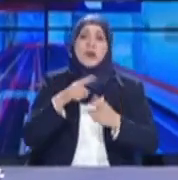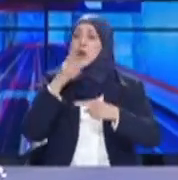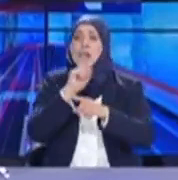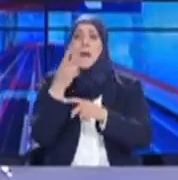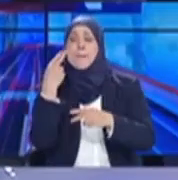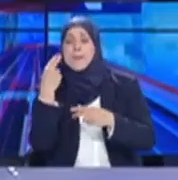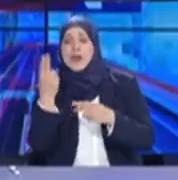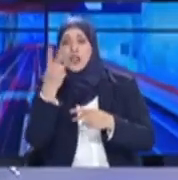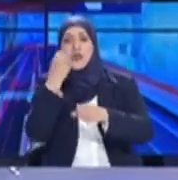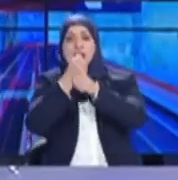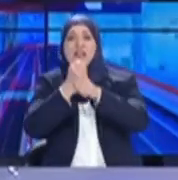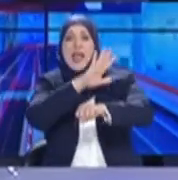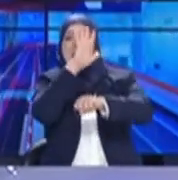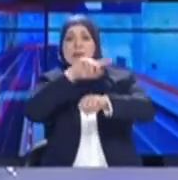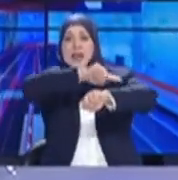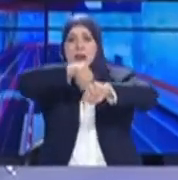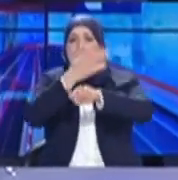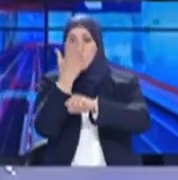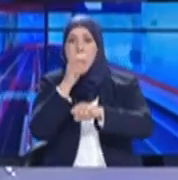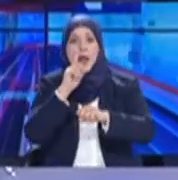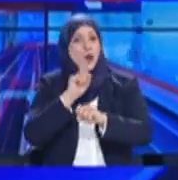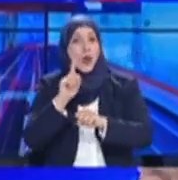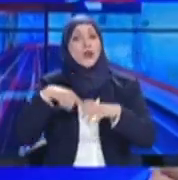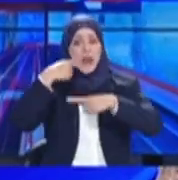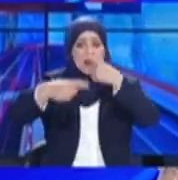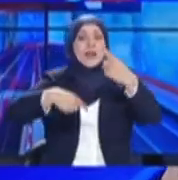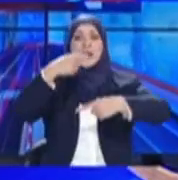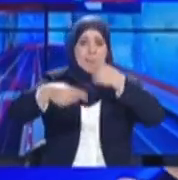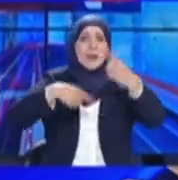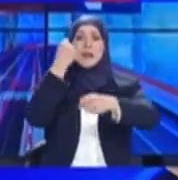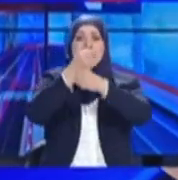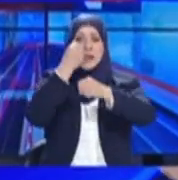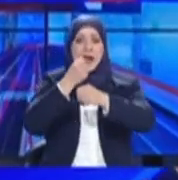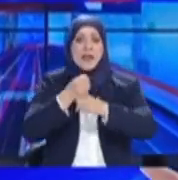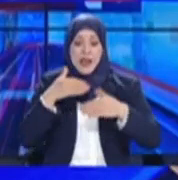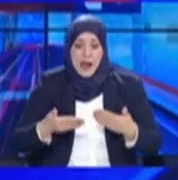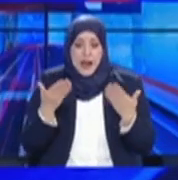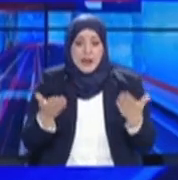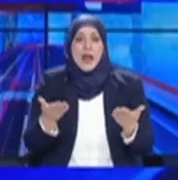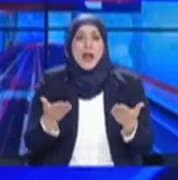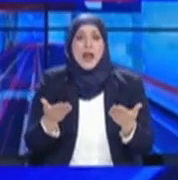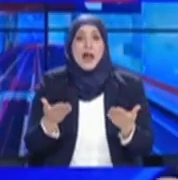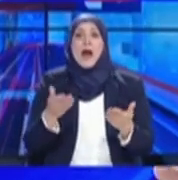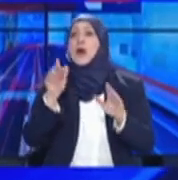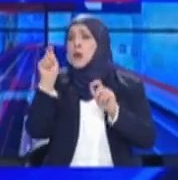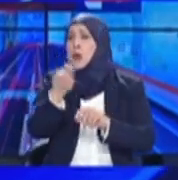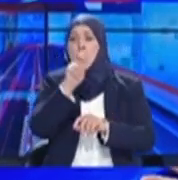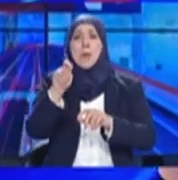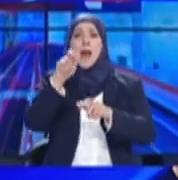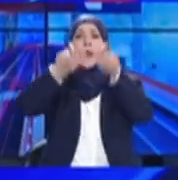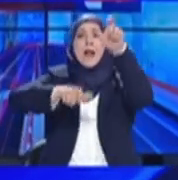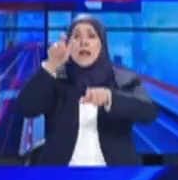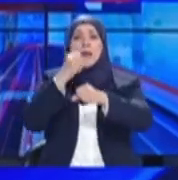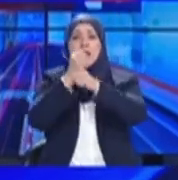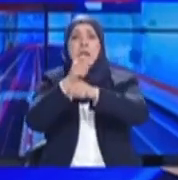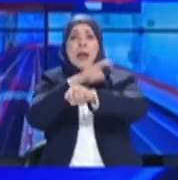تعرفوا تدخل ياتوا في مختلف الوعد اه اه ما عندهم حتى الان ونزلوا اعوان البلدين عاديين حول المسائل